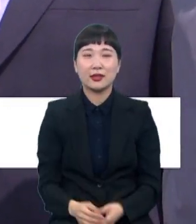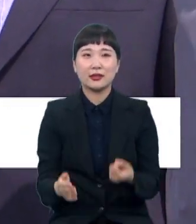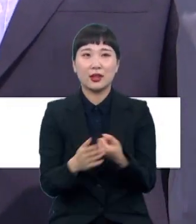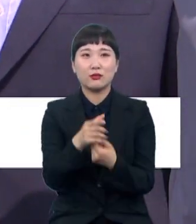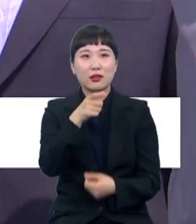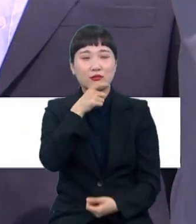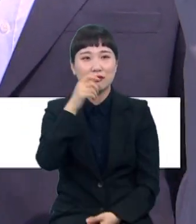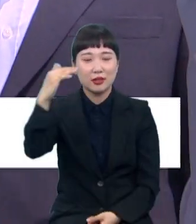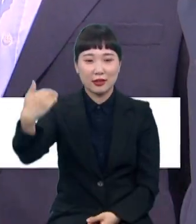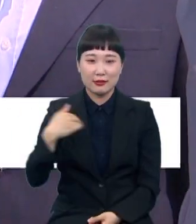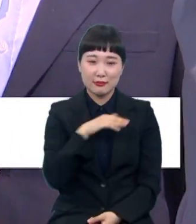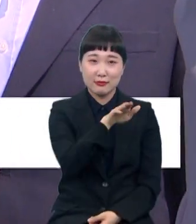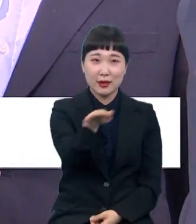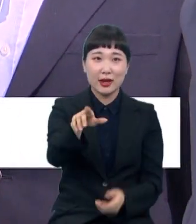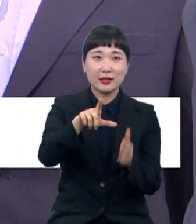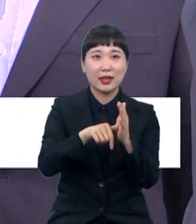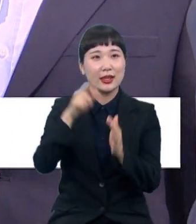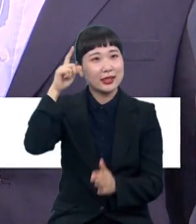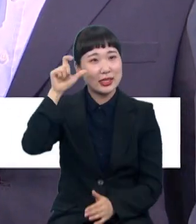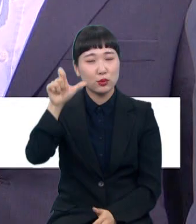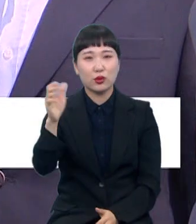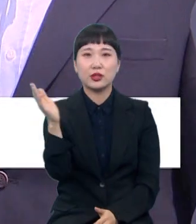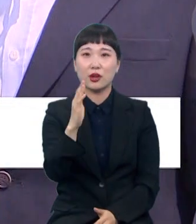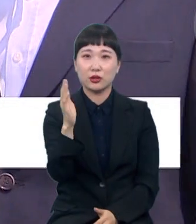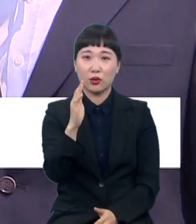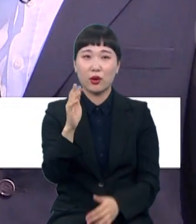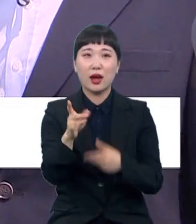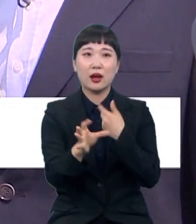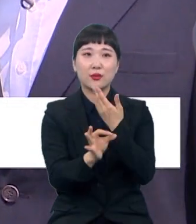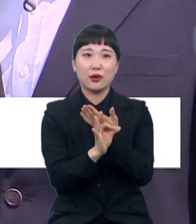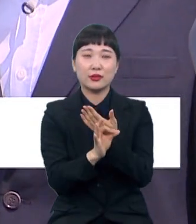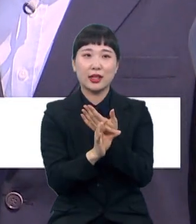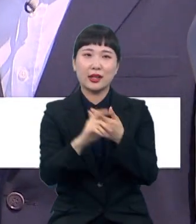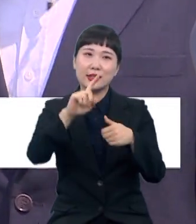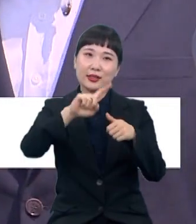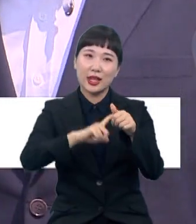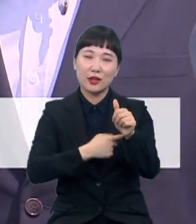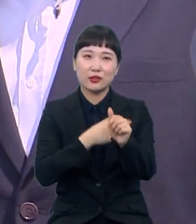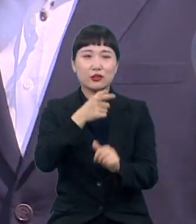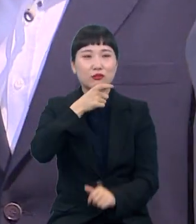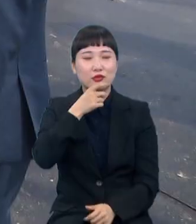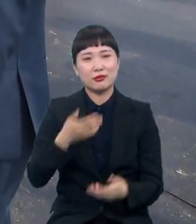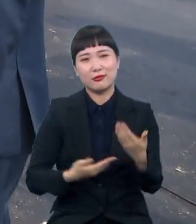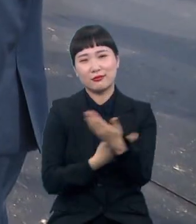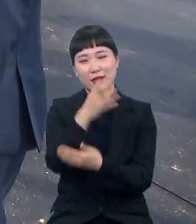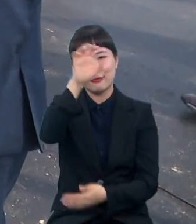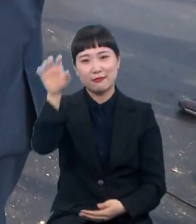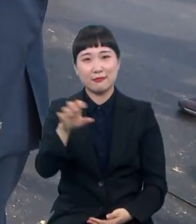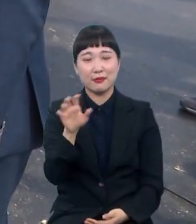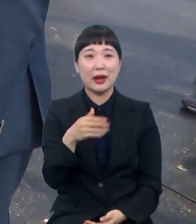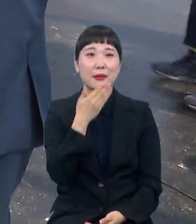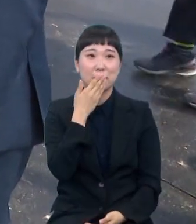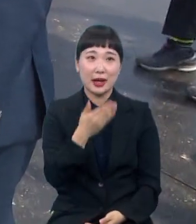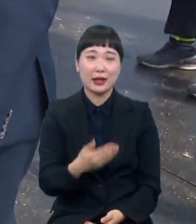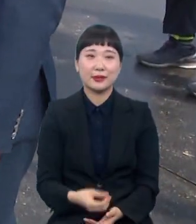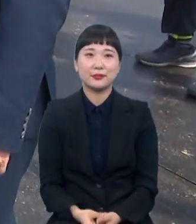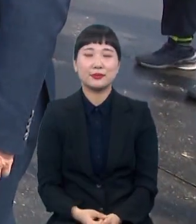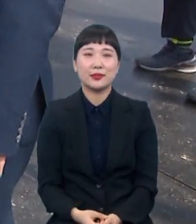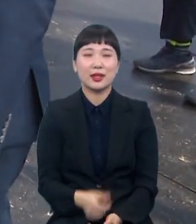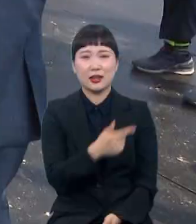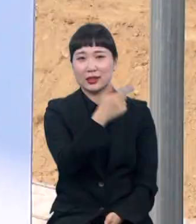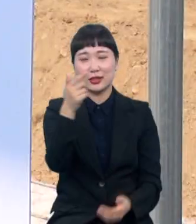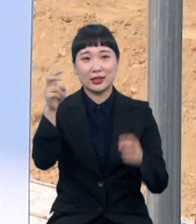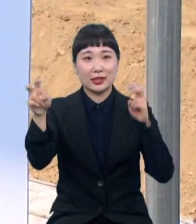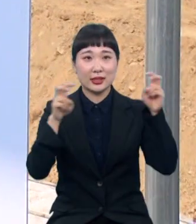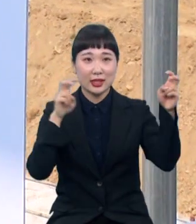회전하는데 한 15일 정도면은 자연적으로 이 물이 이제 순환하게 돼 있습니다. 대형 사업들이 추진